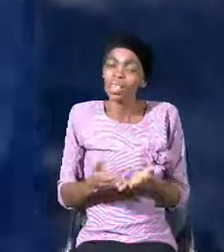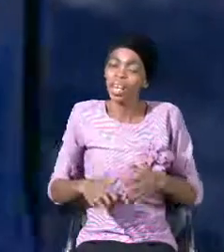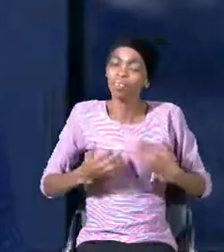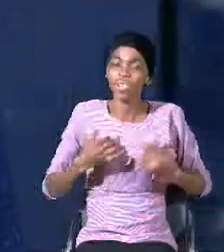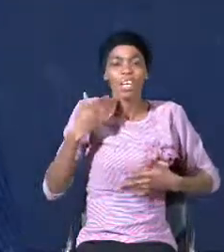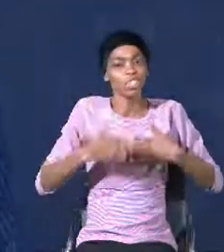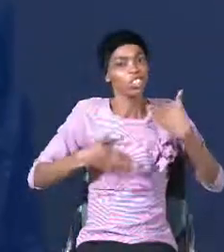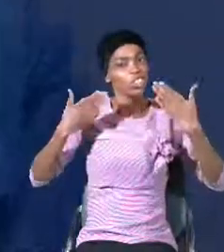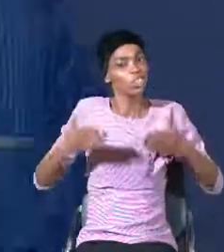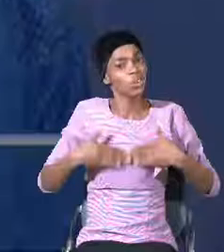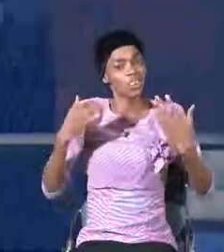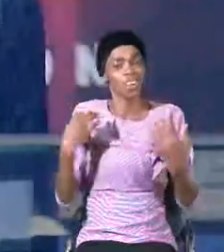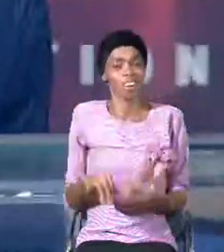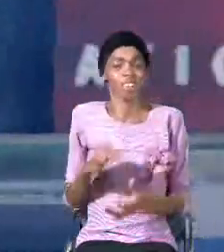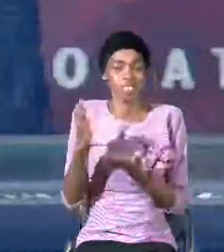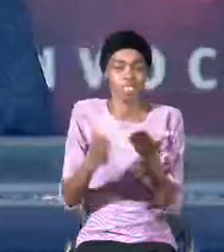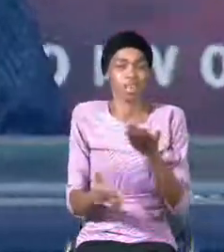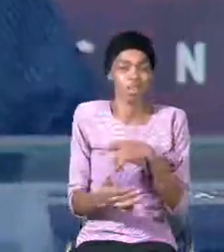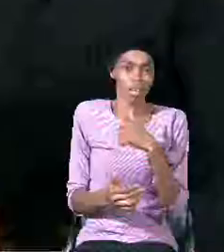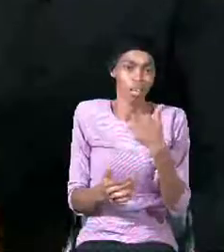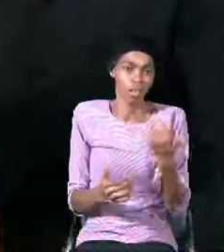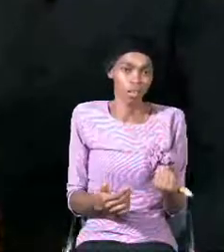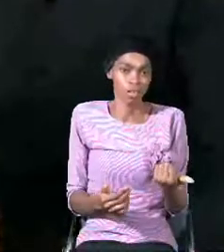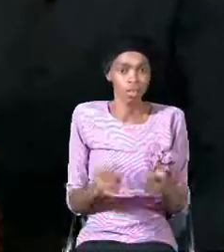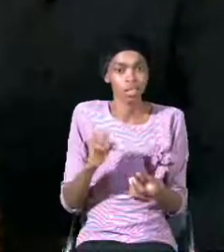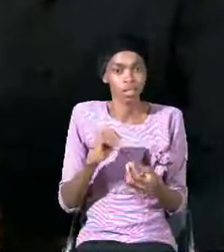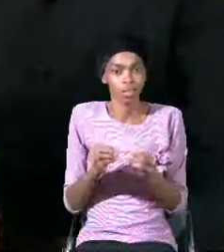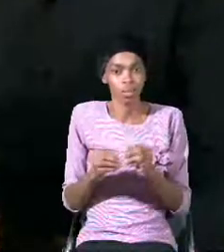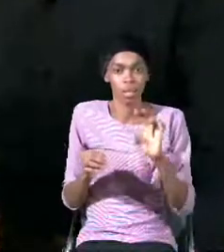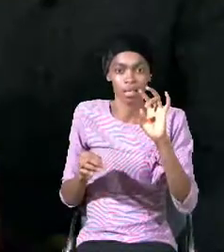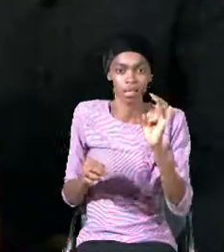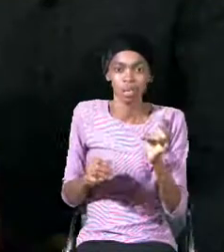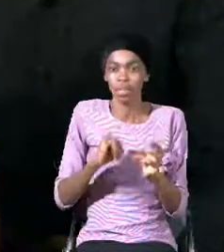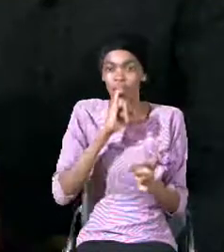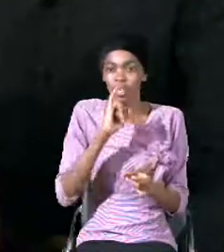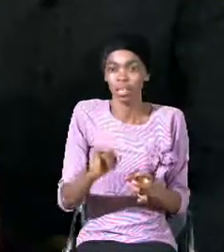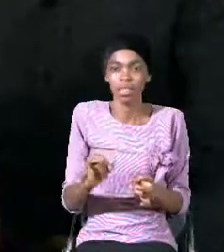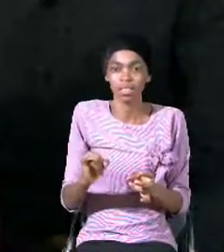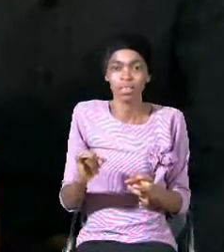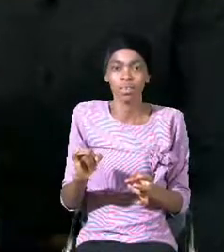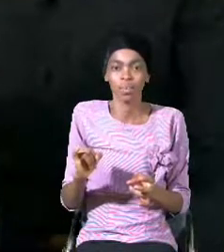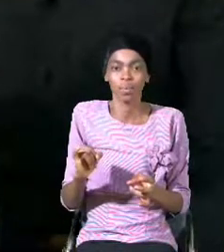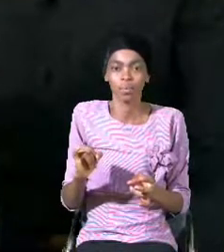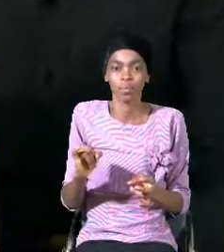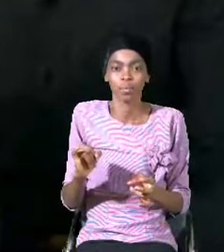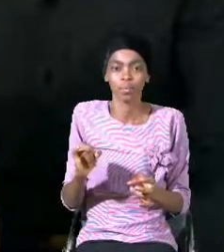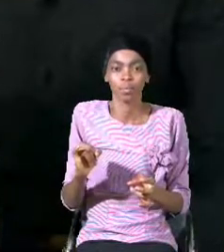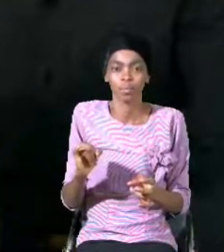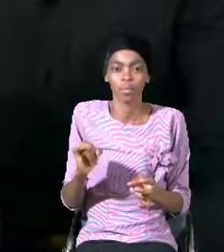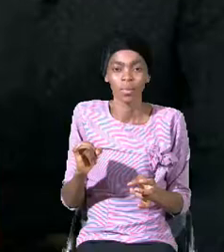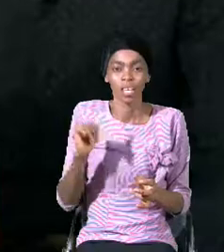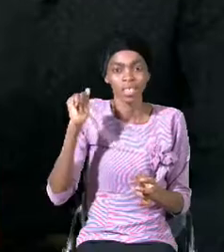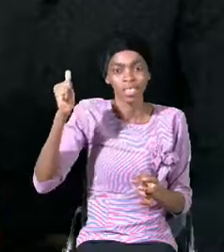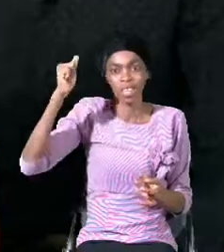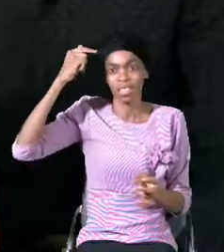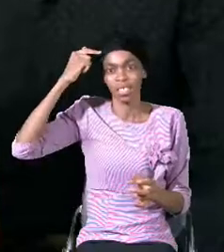service, de servir les autres. Septièmement, la sensualité sans la sensibilité. La